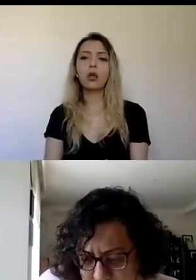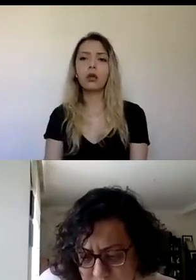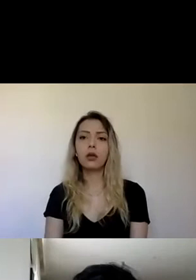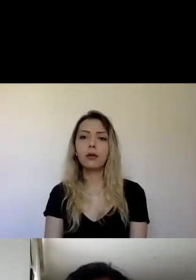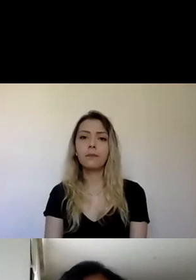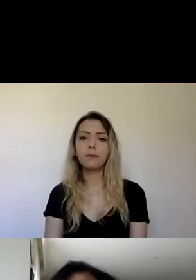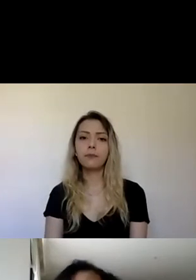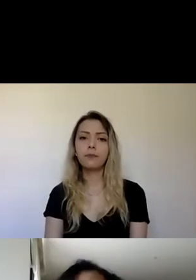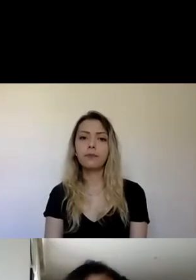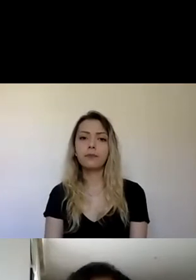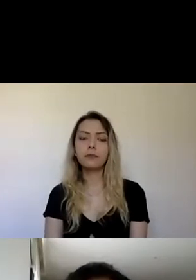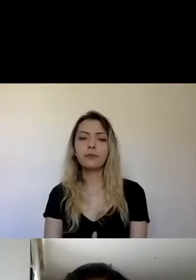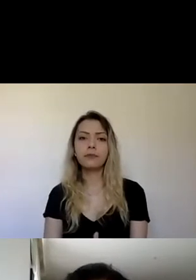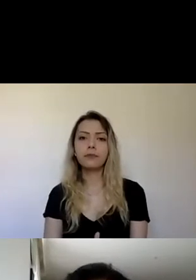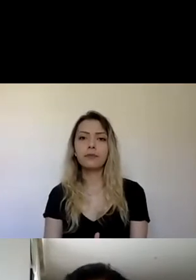temellerden